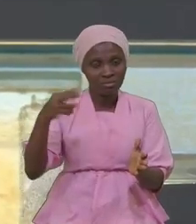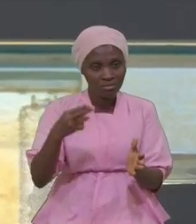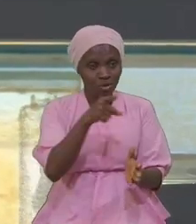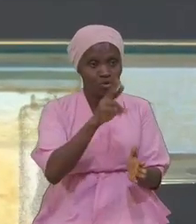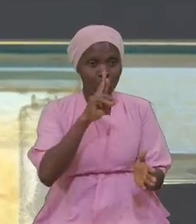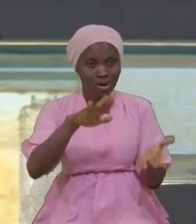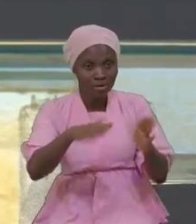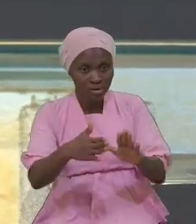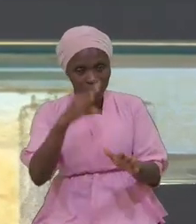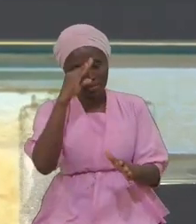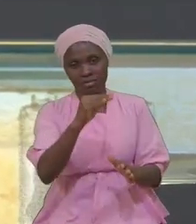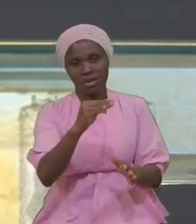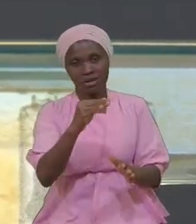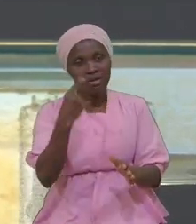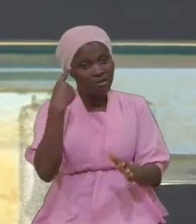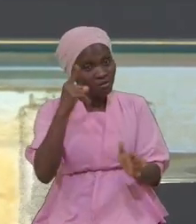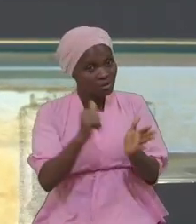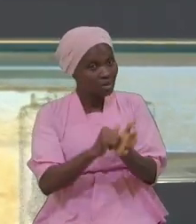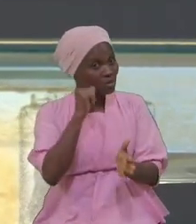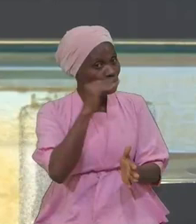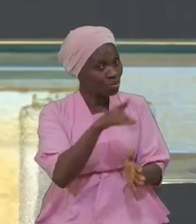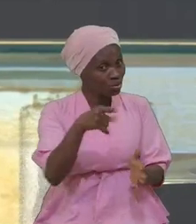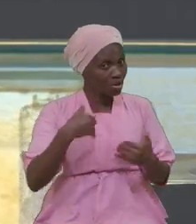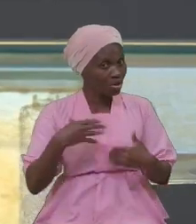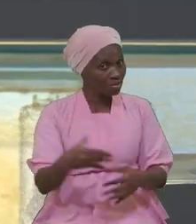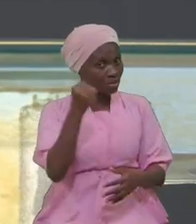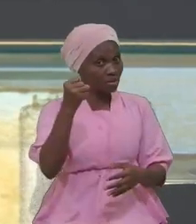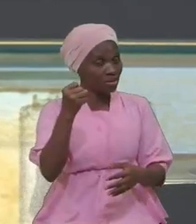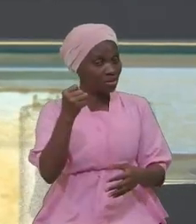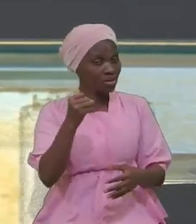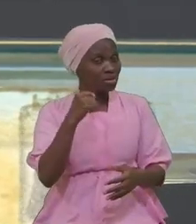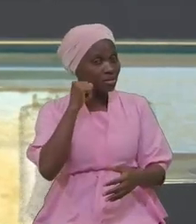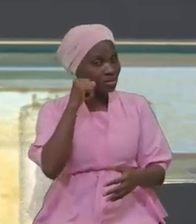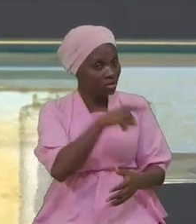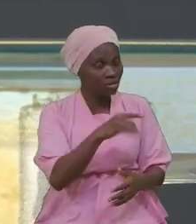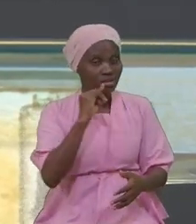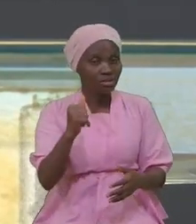as enlevée, car elle a un mari.